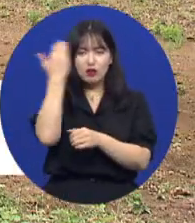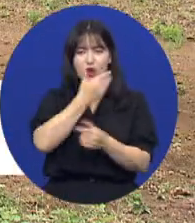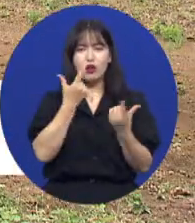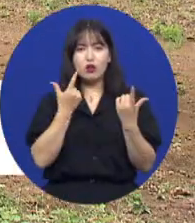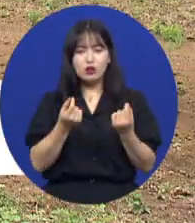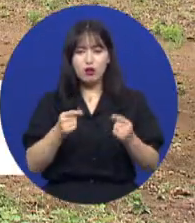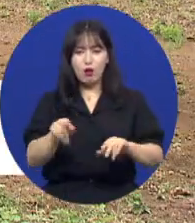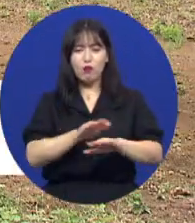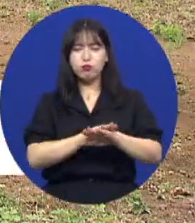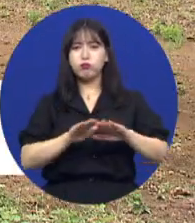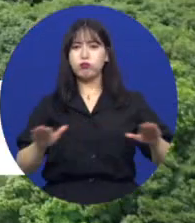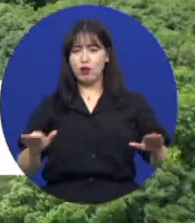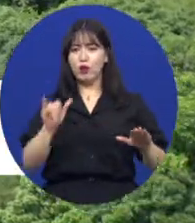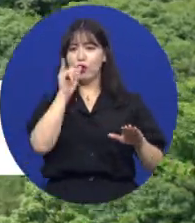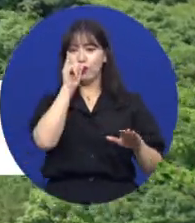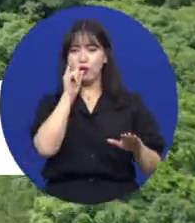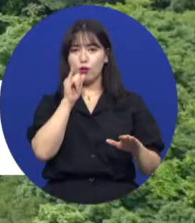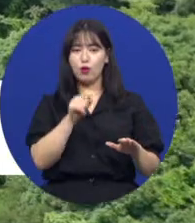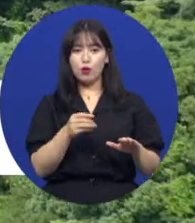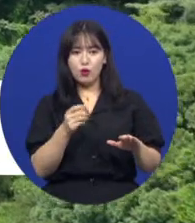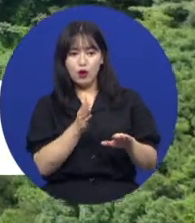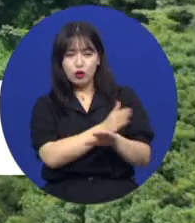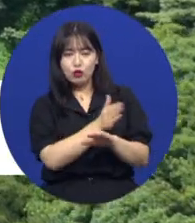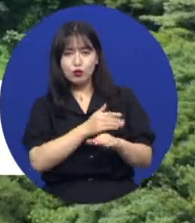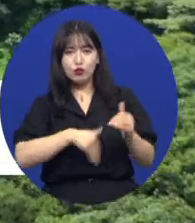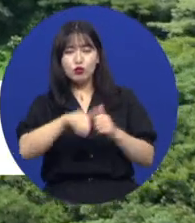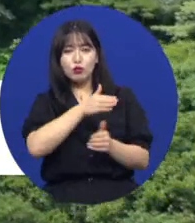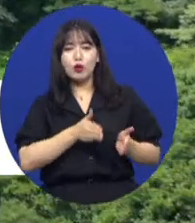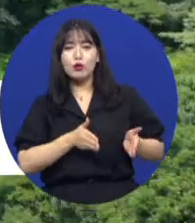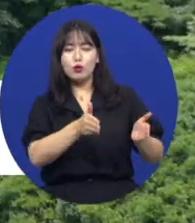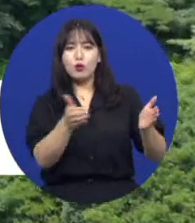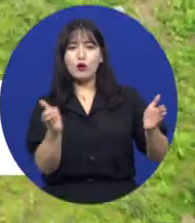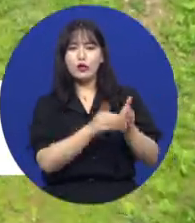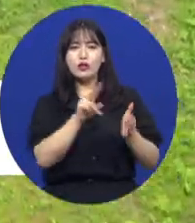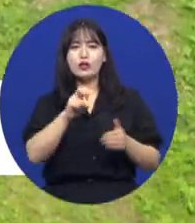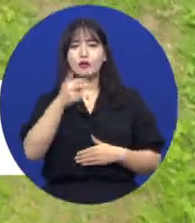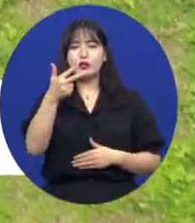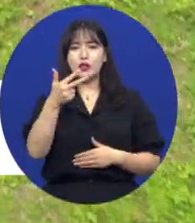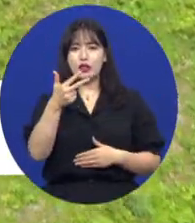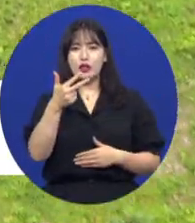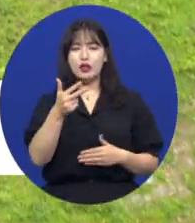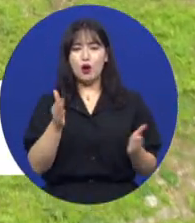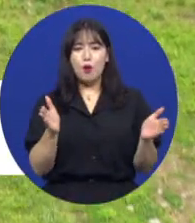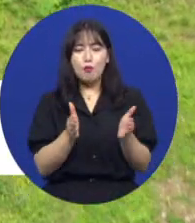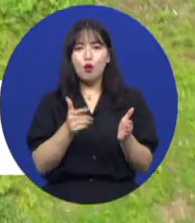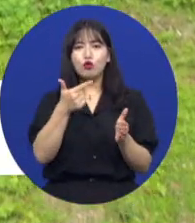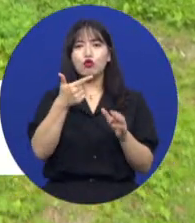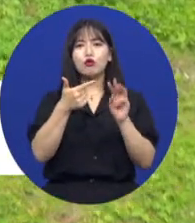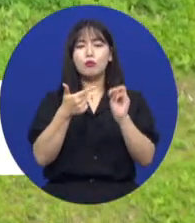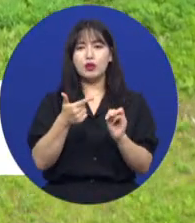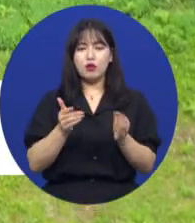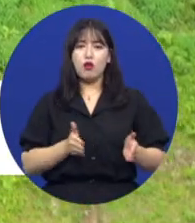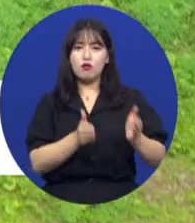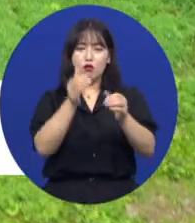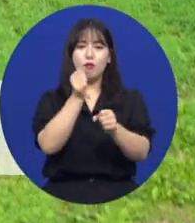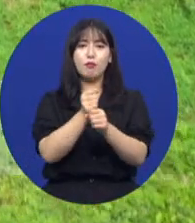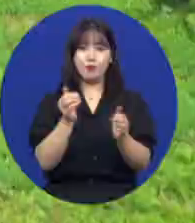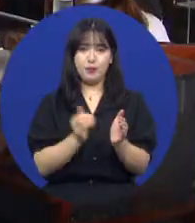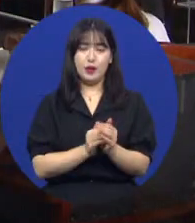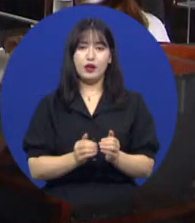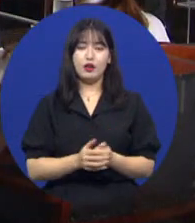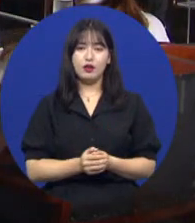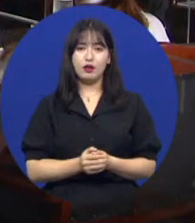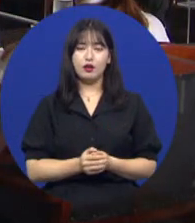굳이 는 평평해 졌고 한쪽에는 주변 도로까지 27m 에 이르는 최고 폭 6m 의 진입로 도 만들어졌습니다